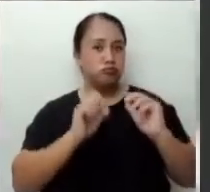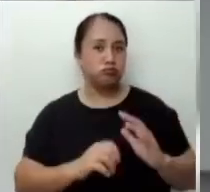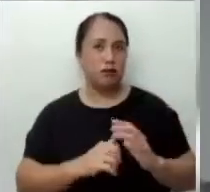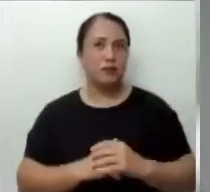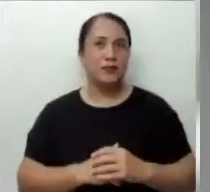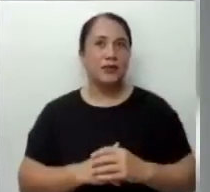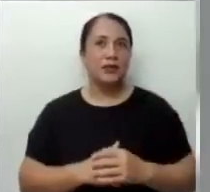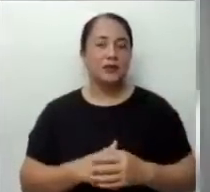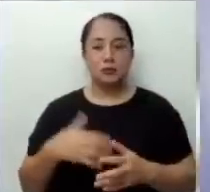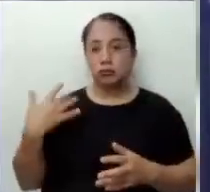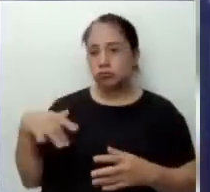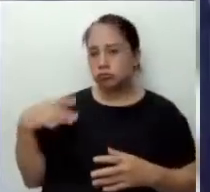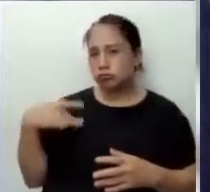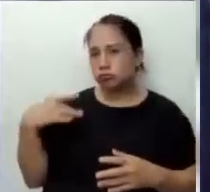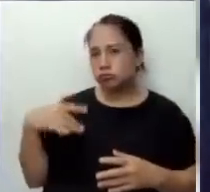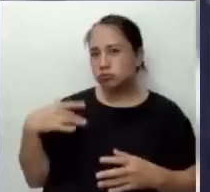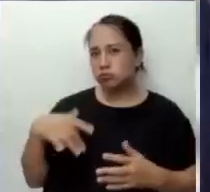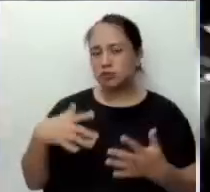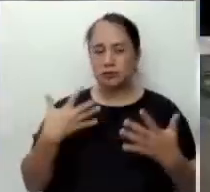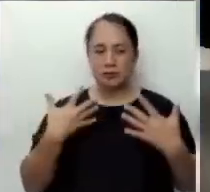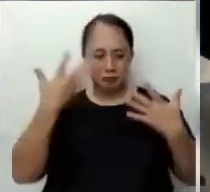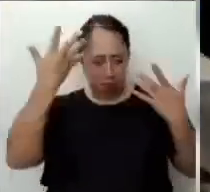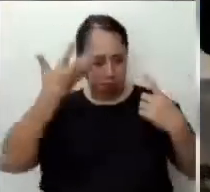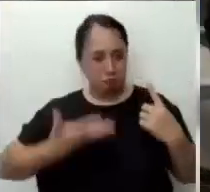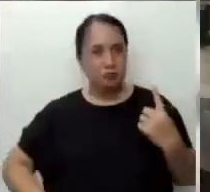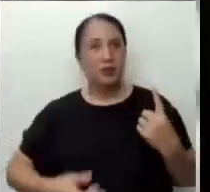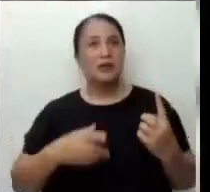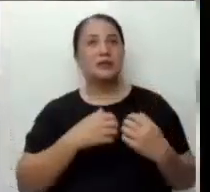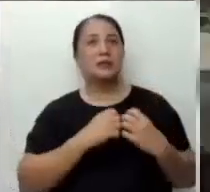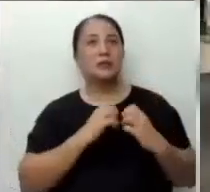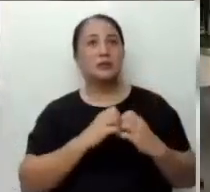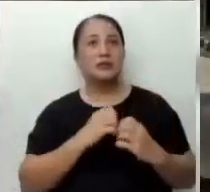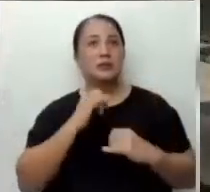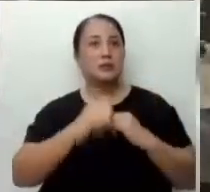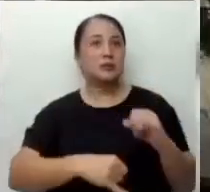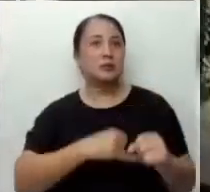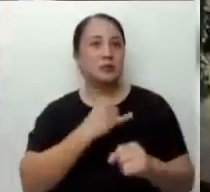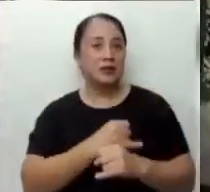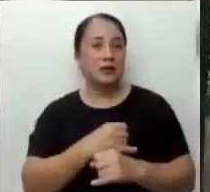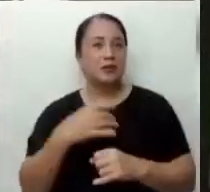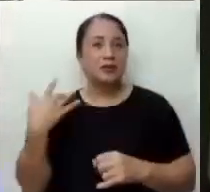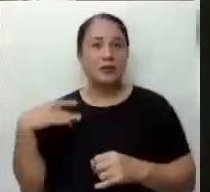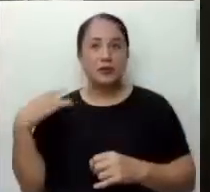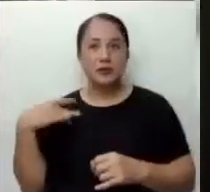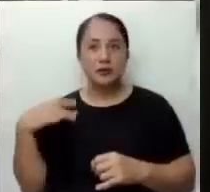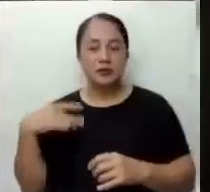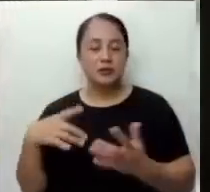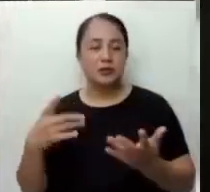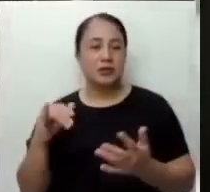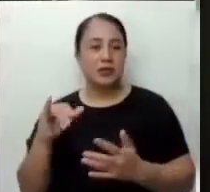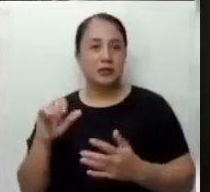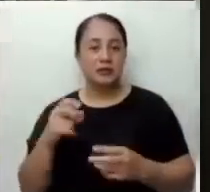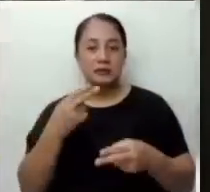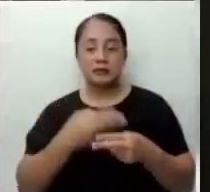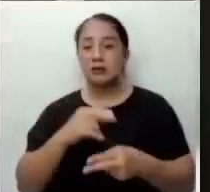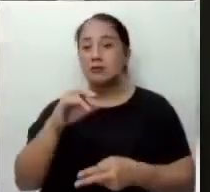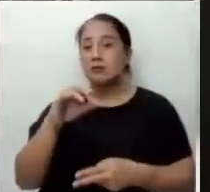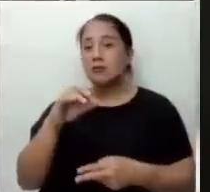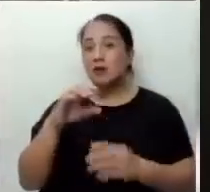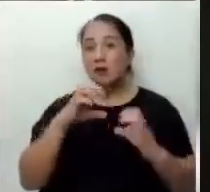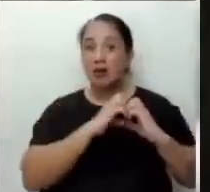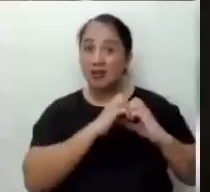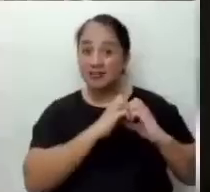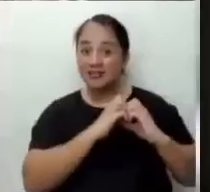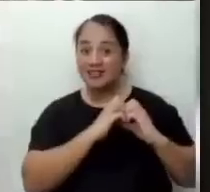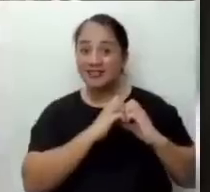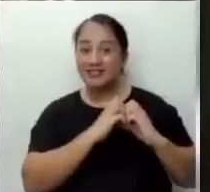and glam na. Tulad ni kapuso international fashion and style icon Heart Evangelista na isa sa head